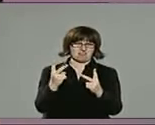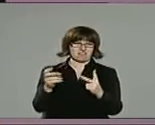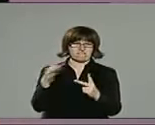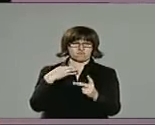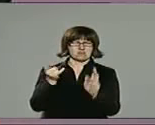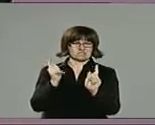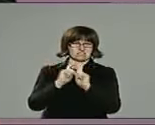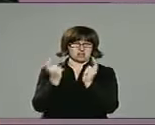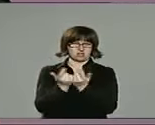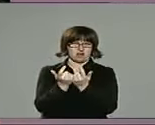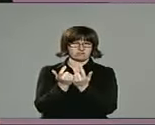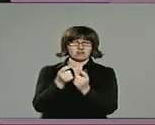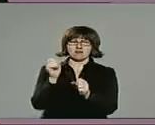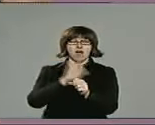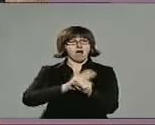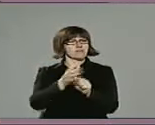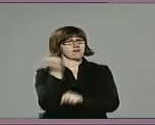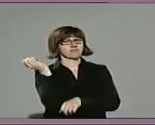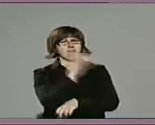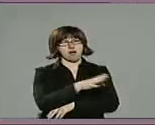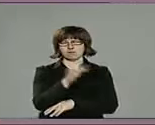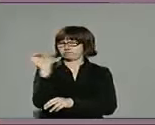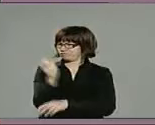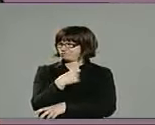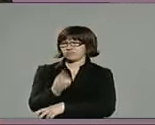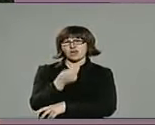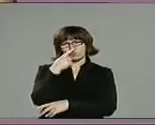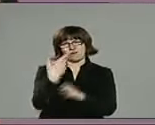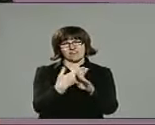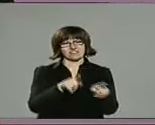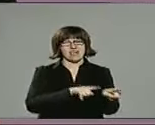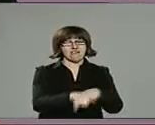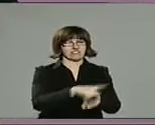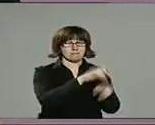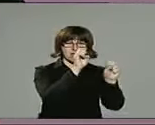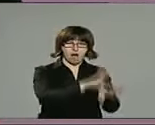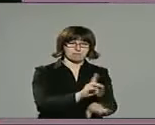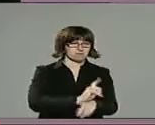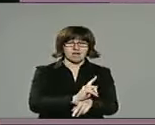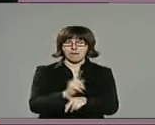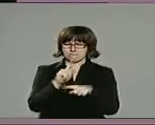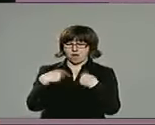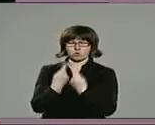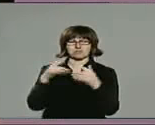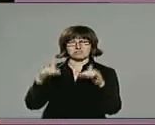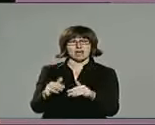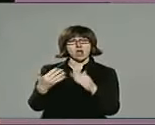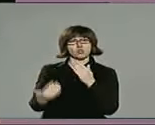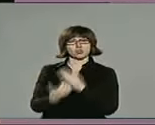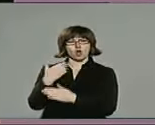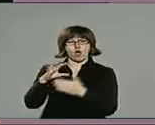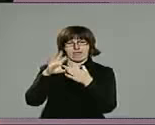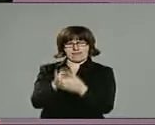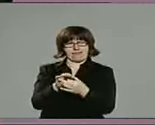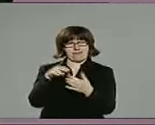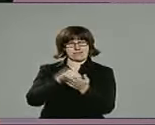unsere Gesellschaft, um sie einfach aufzugeben, nur weil die FDP sie aufgegeben hat. Bei uns hat sie ihre neue